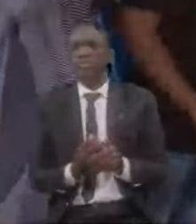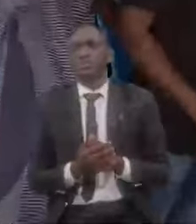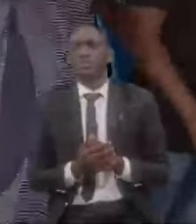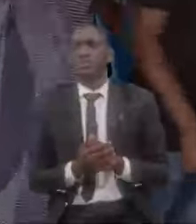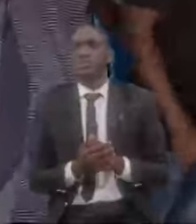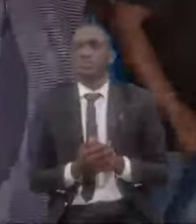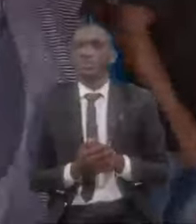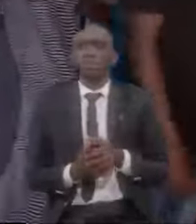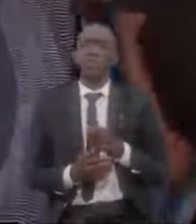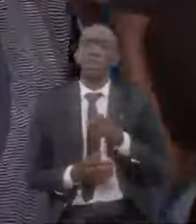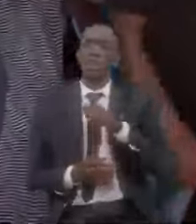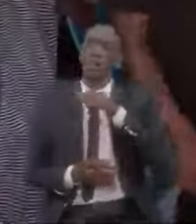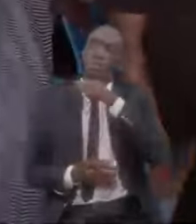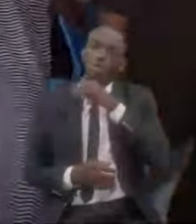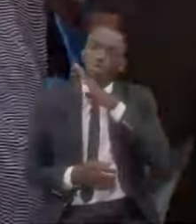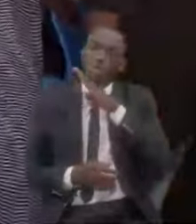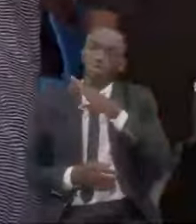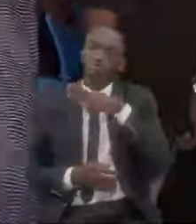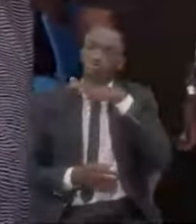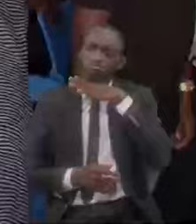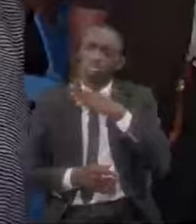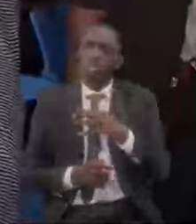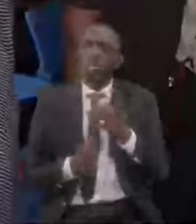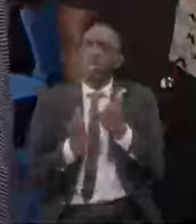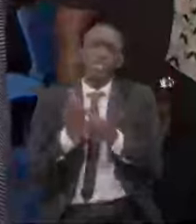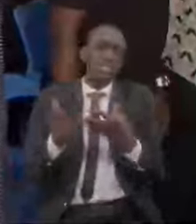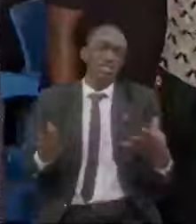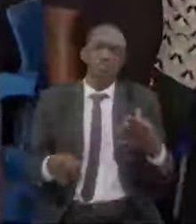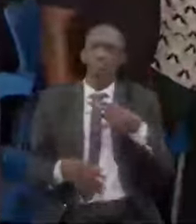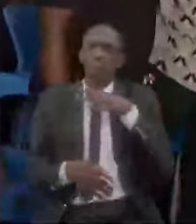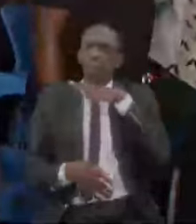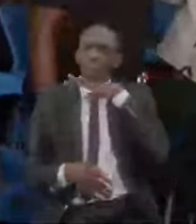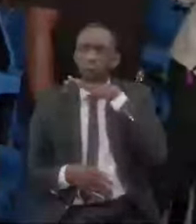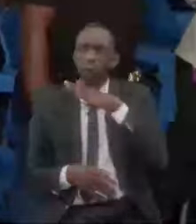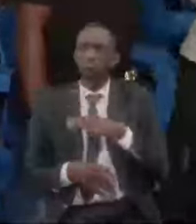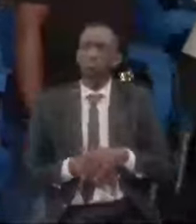Les abominations, tout ce qui est abominable